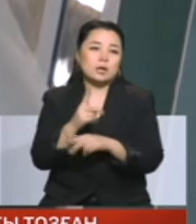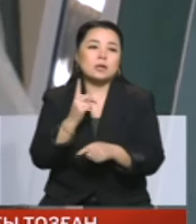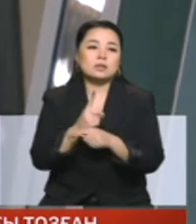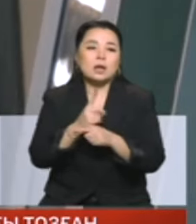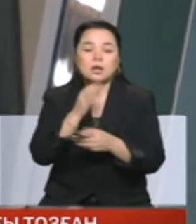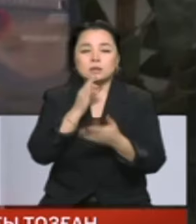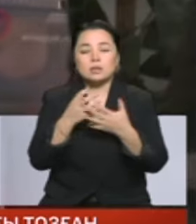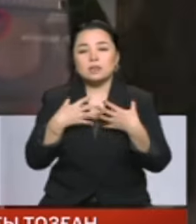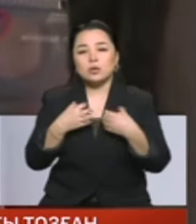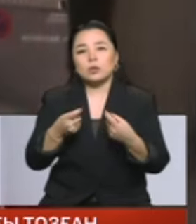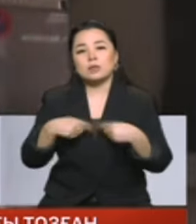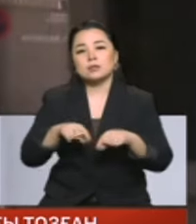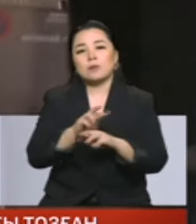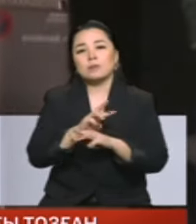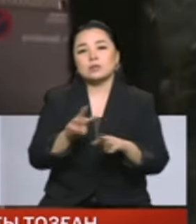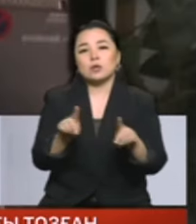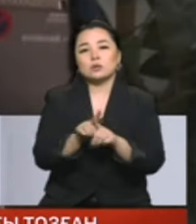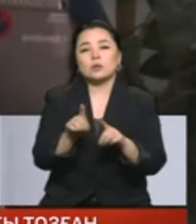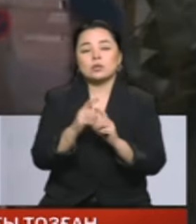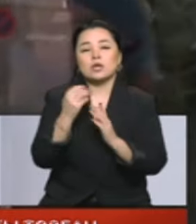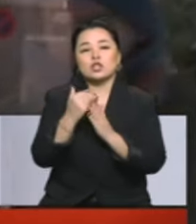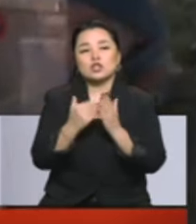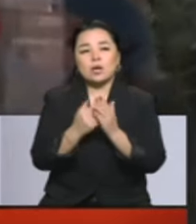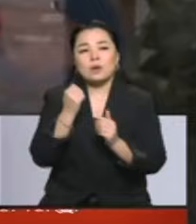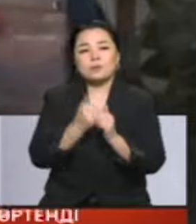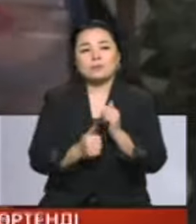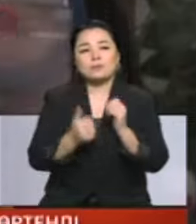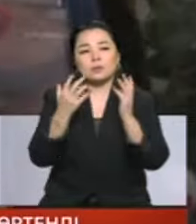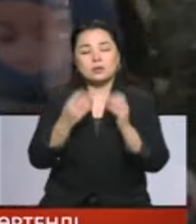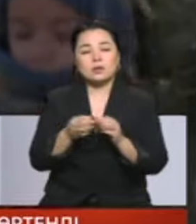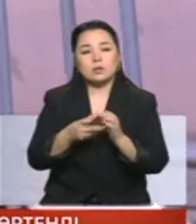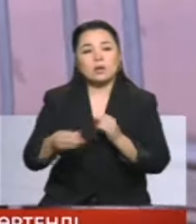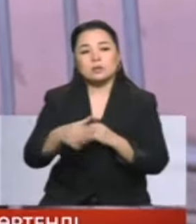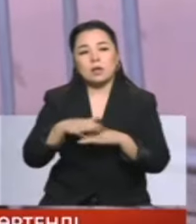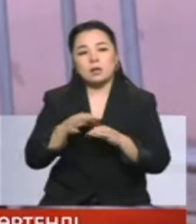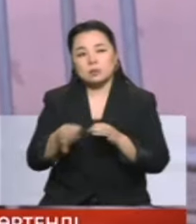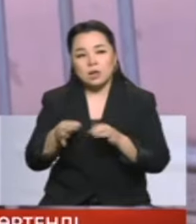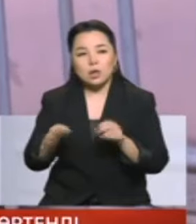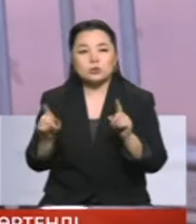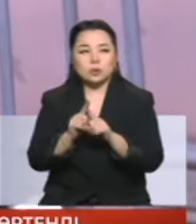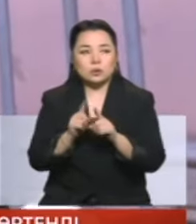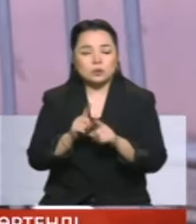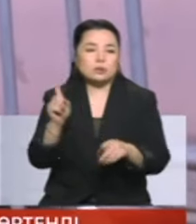салынған. Денсаулық сақтау министрлігі бұл ережені күллі ел аумағына енгізуі мүмкін.